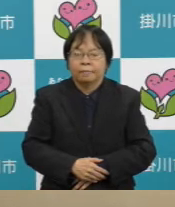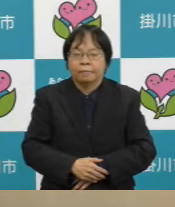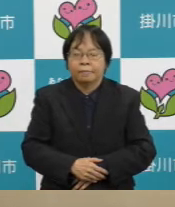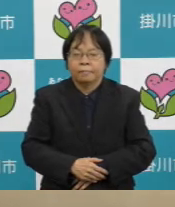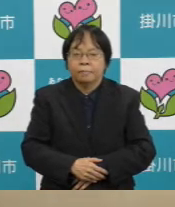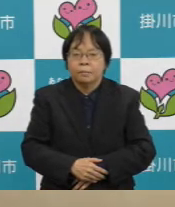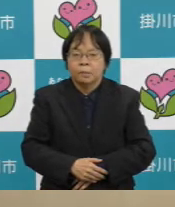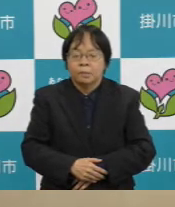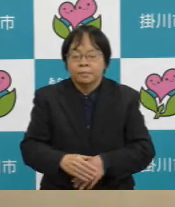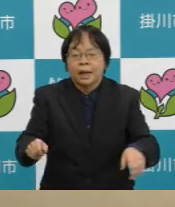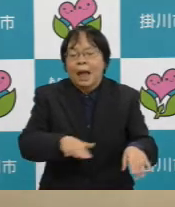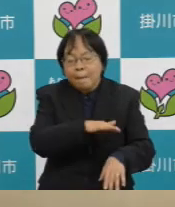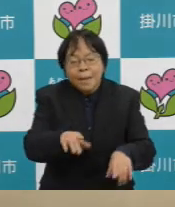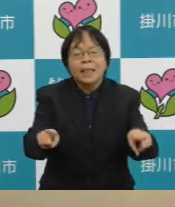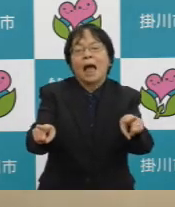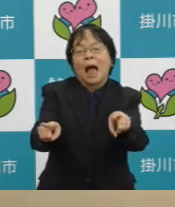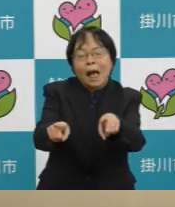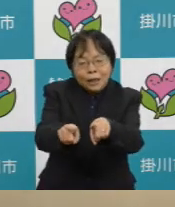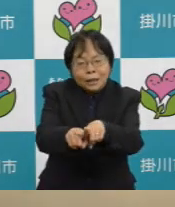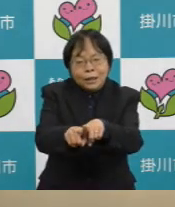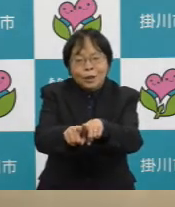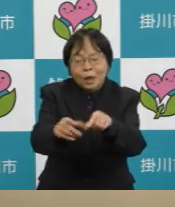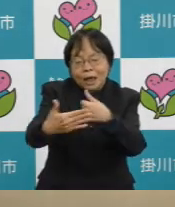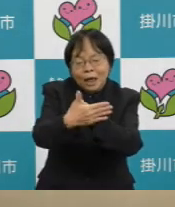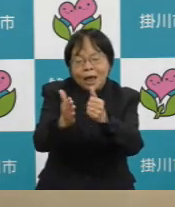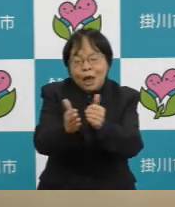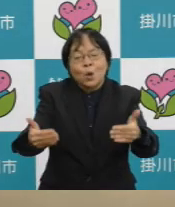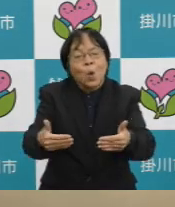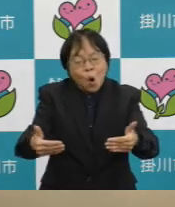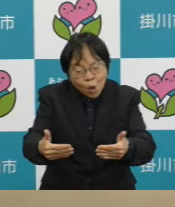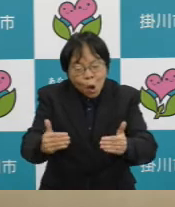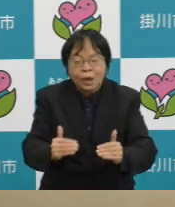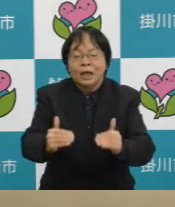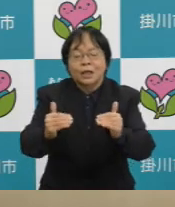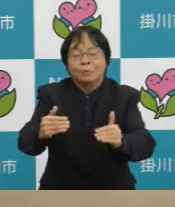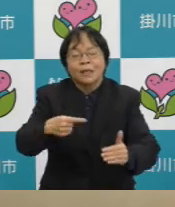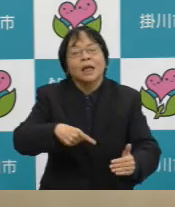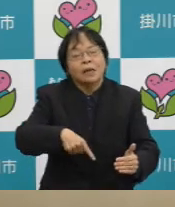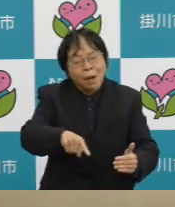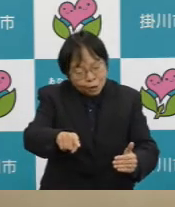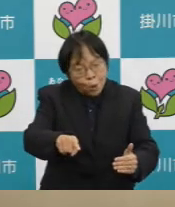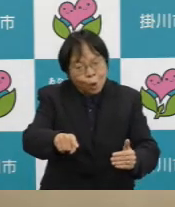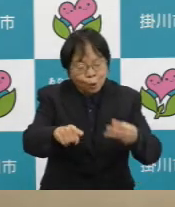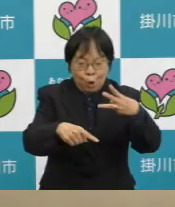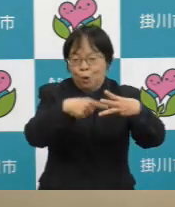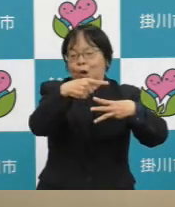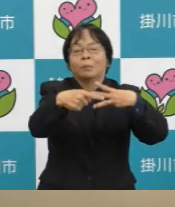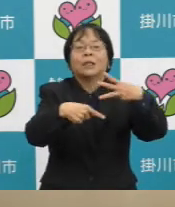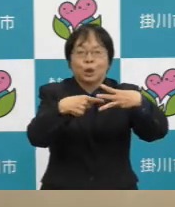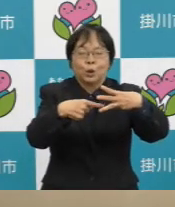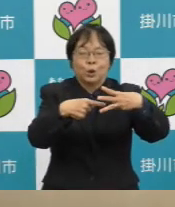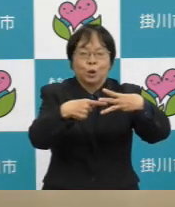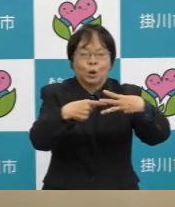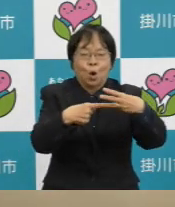みんなが一緒になって共同で進めていきましょうよという大きな3つの基本テー